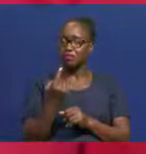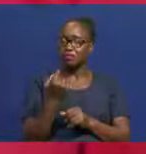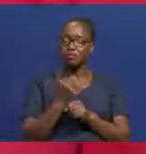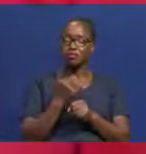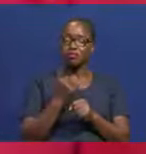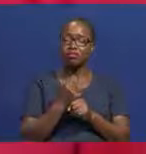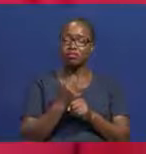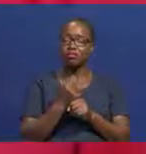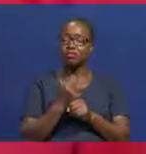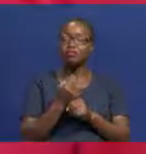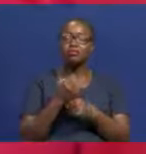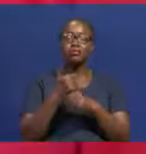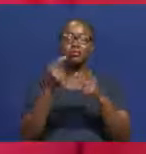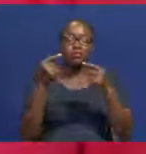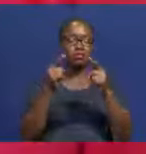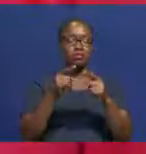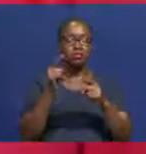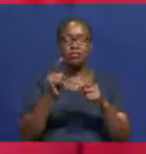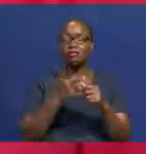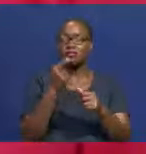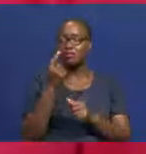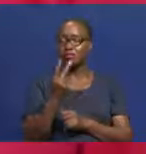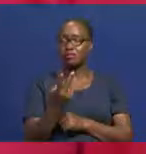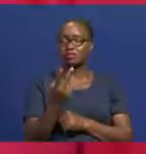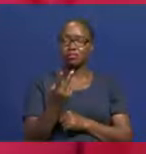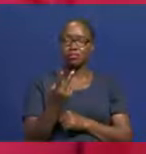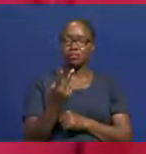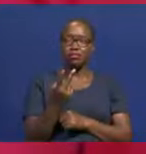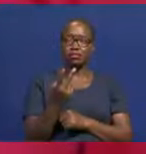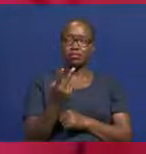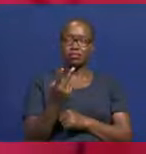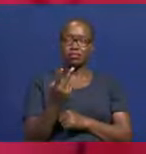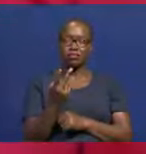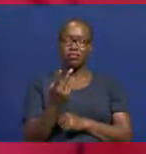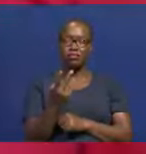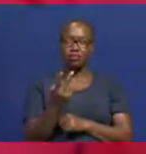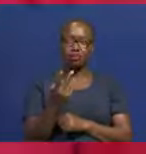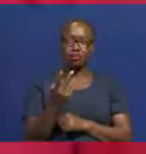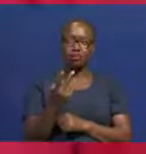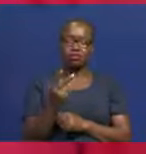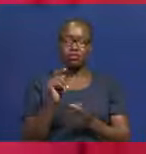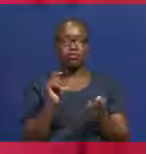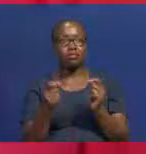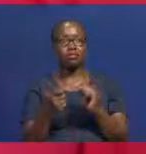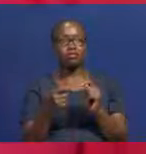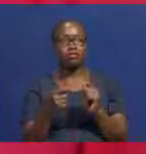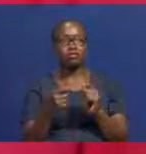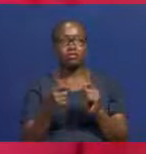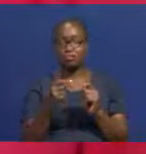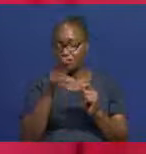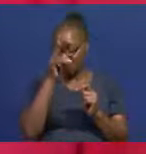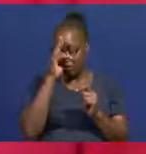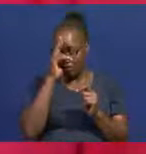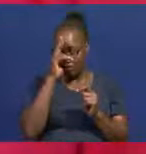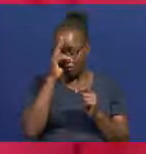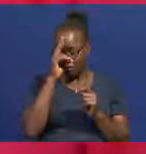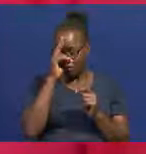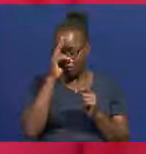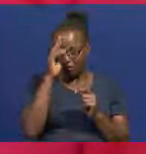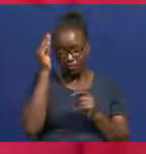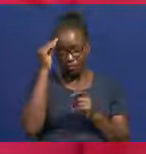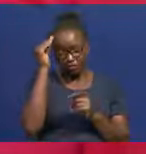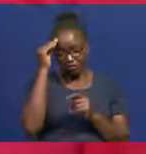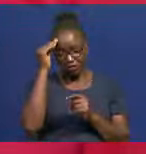aliyoifanya ikafaulu. Hatua ya pili aliyochukua ni kurekebisha askari kuwa na